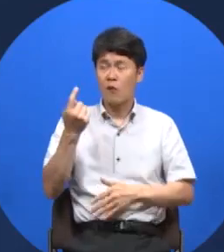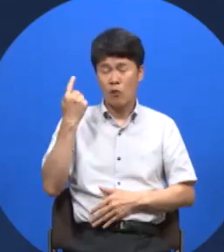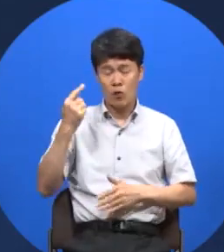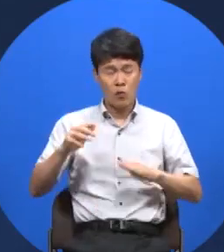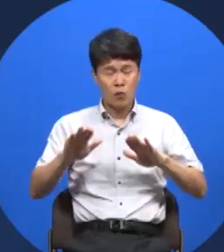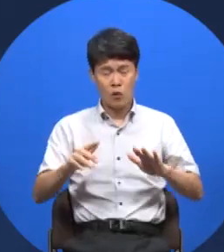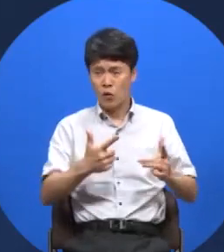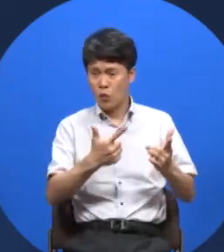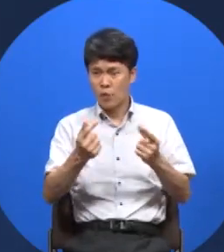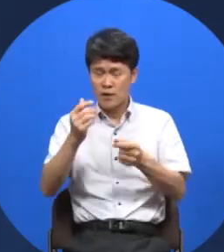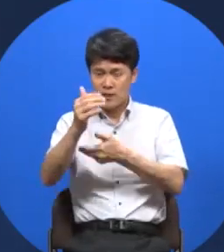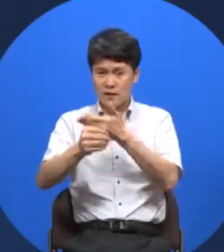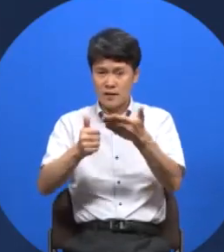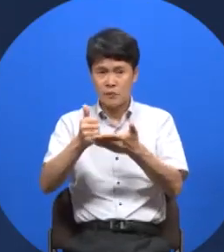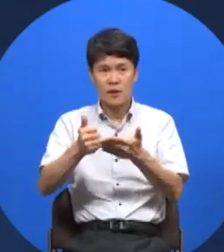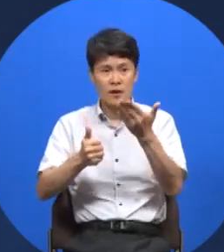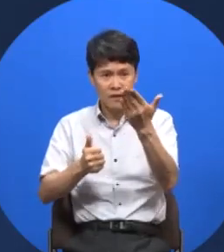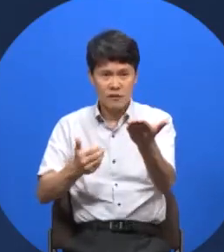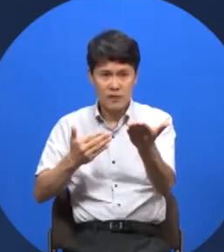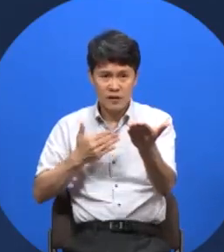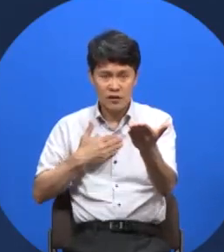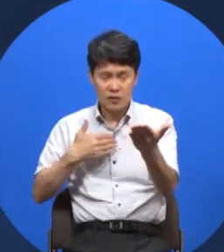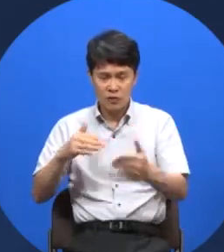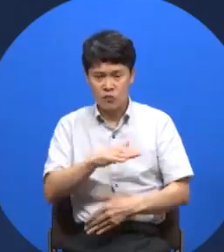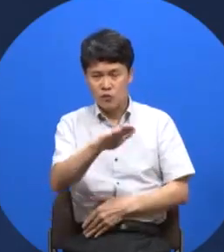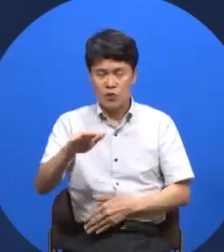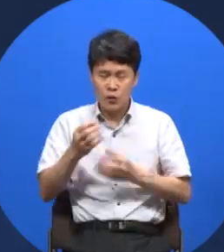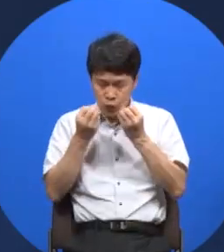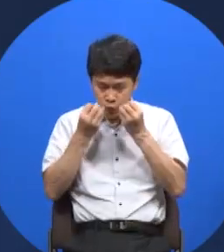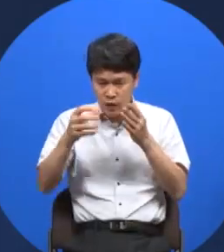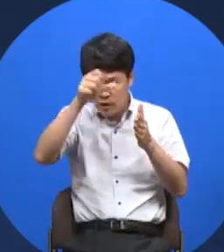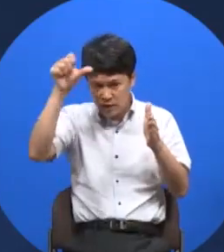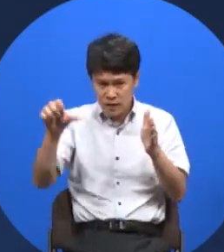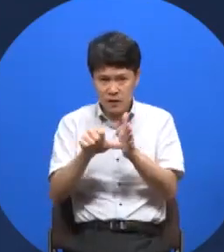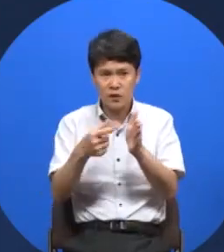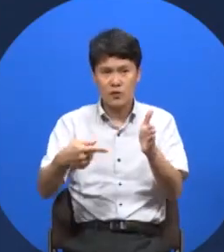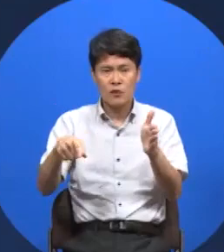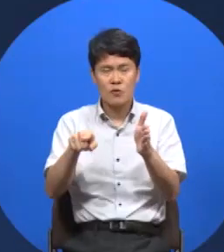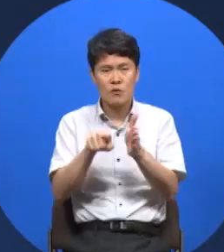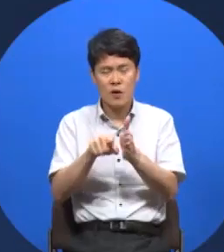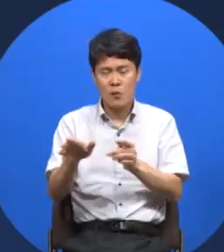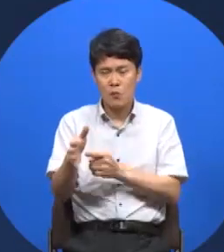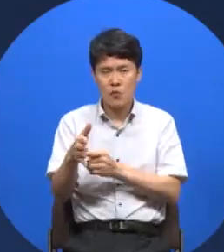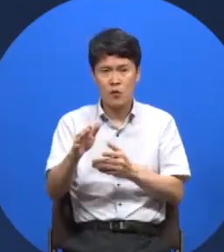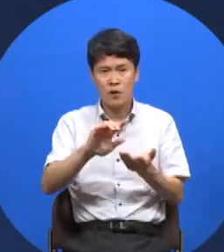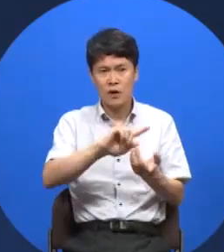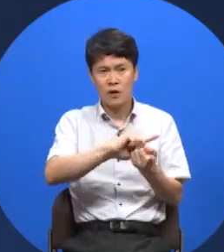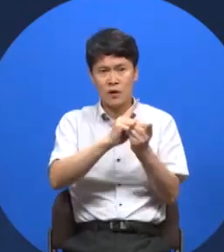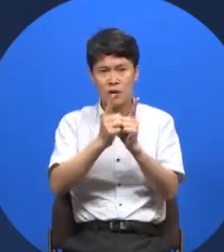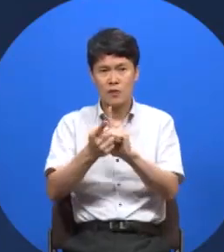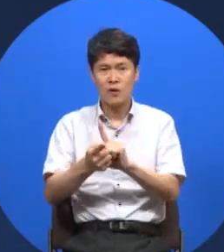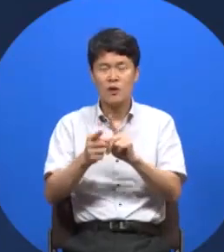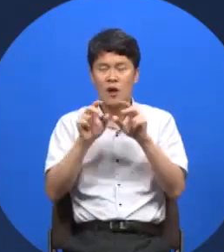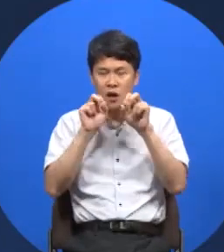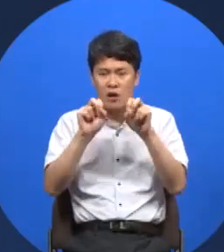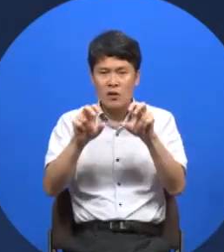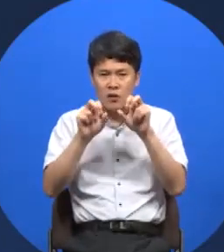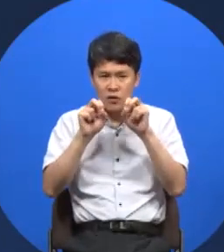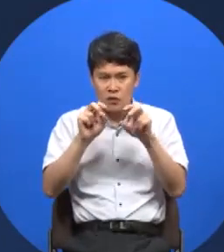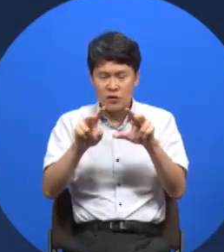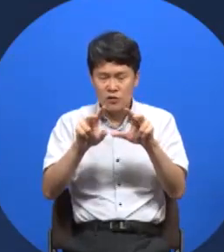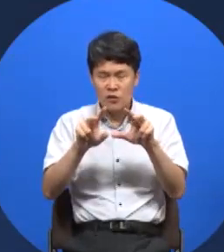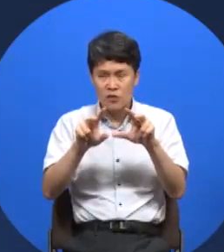오늘이나 동일하신 하나님은 여러분과 저의 우리의 새로운 인생을 위해 물고기 대신 선교